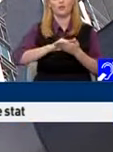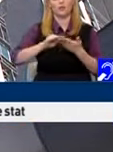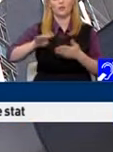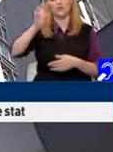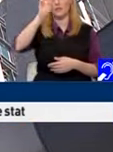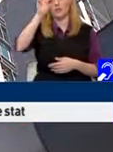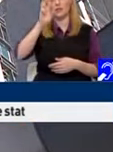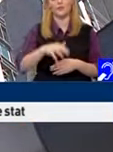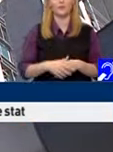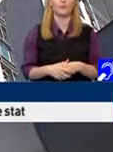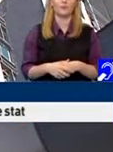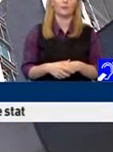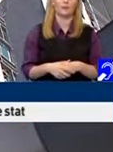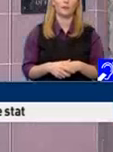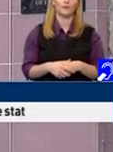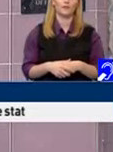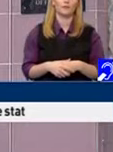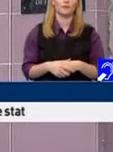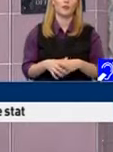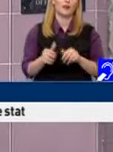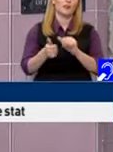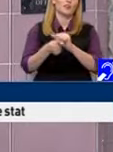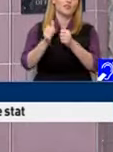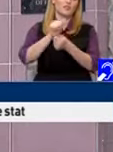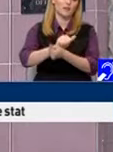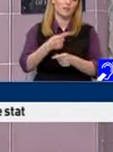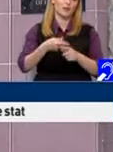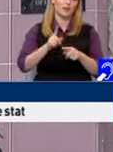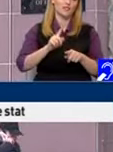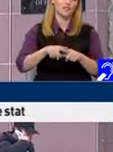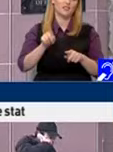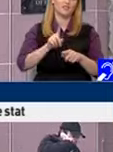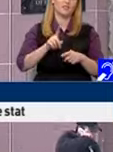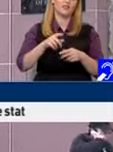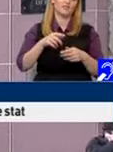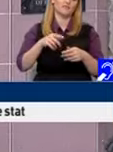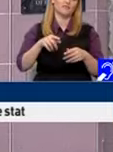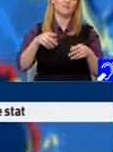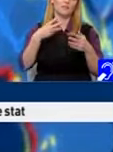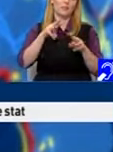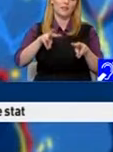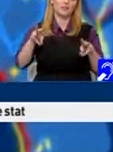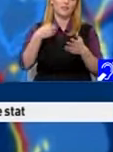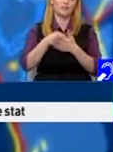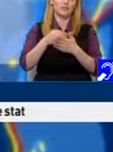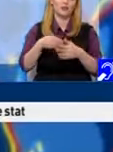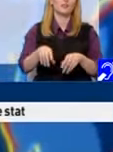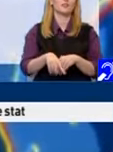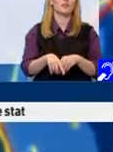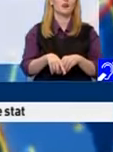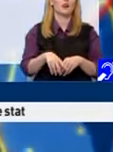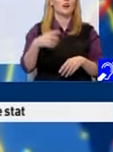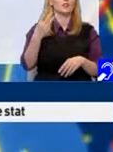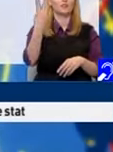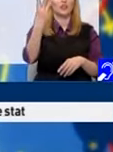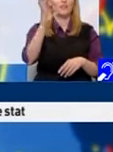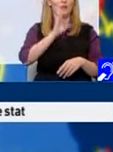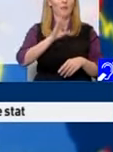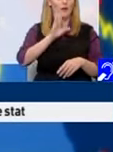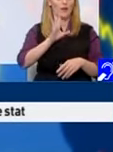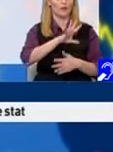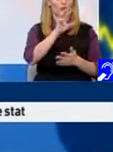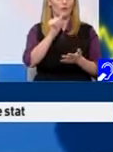domeniul dezvoltării regionale și rurale. Schimbări majore s-au făcut în schimb la finanțe. Trei doamne vor ocupa fotoliul de secretar de stat.